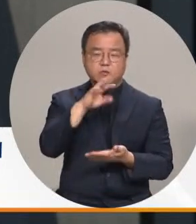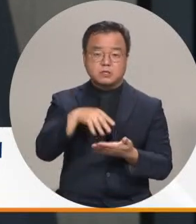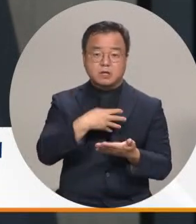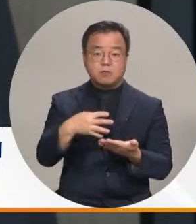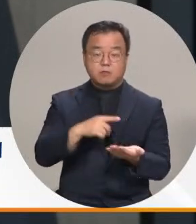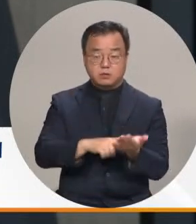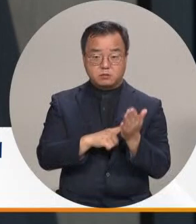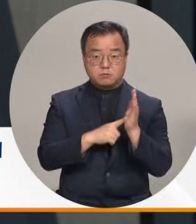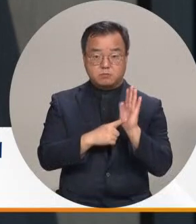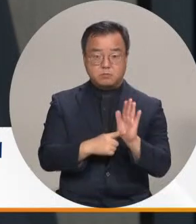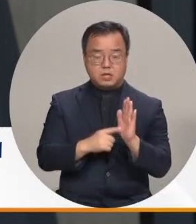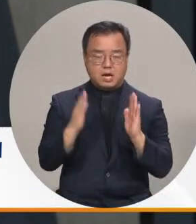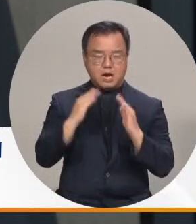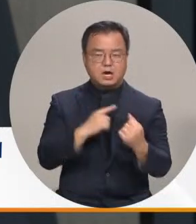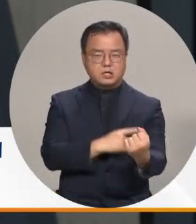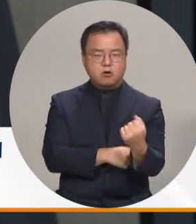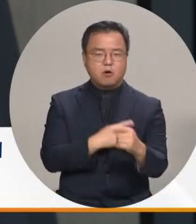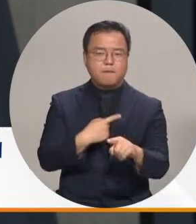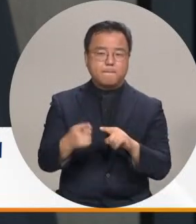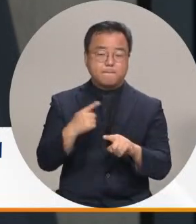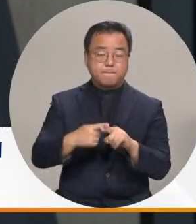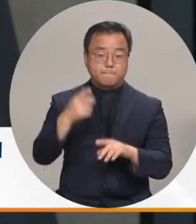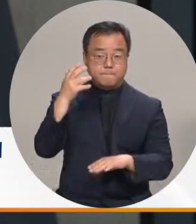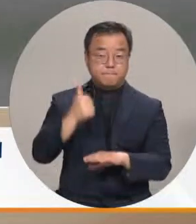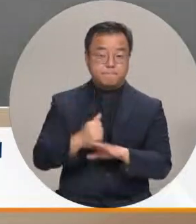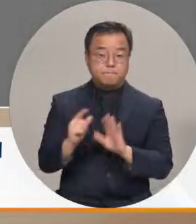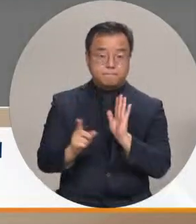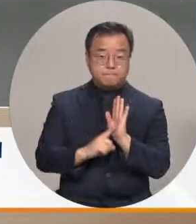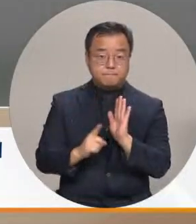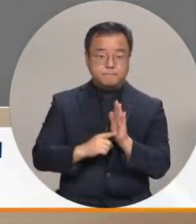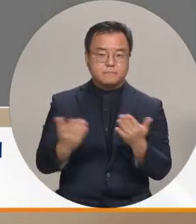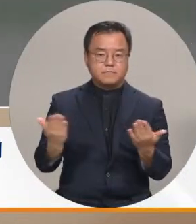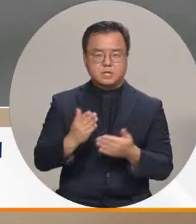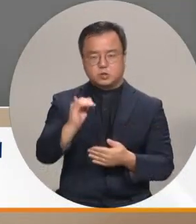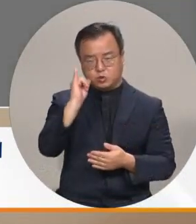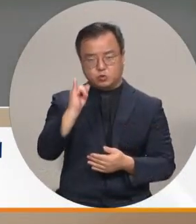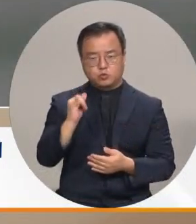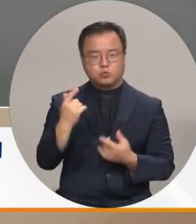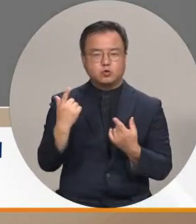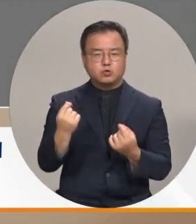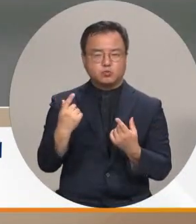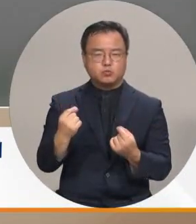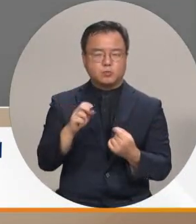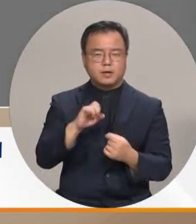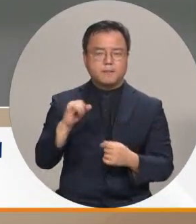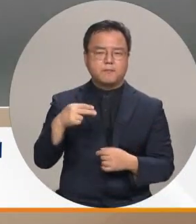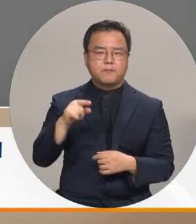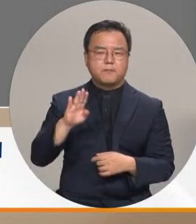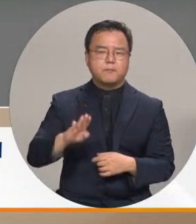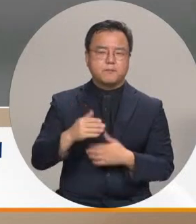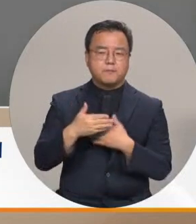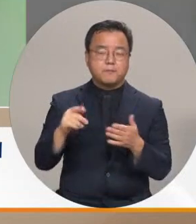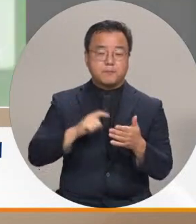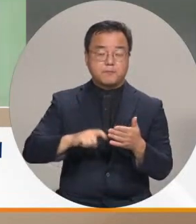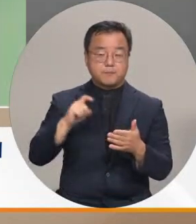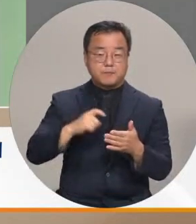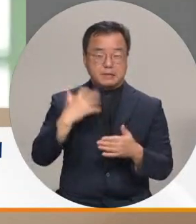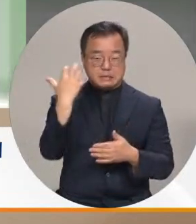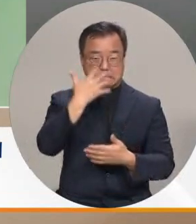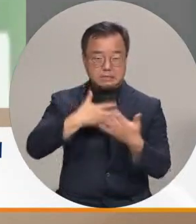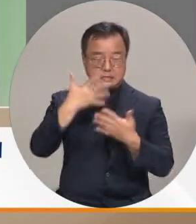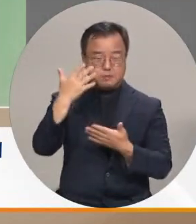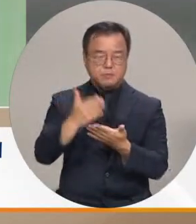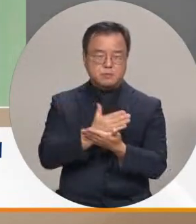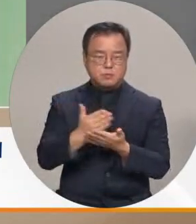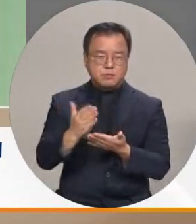최근에 어 학력 평가 유출 사건이 있었습니다 또 이런 피대 이에서 음란물이 유통되는 하면